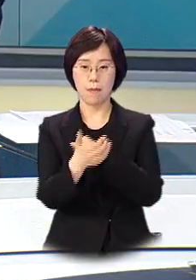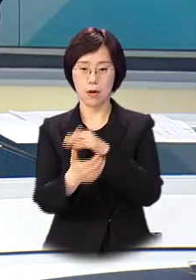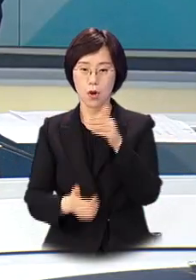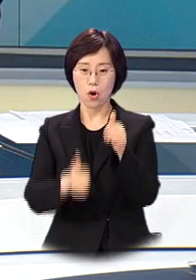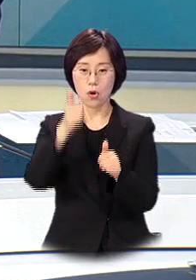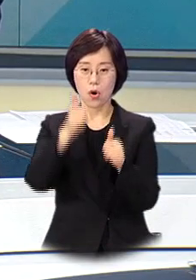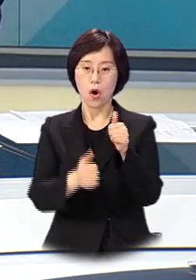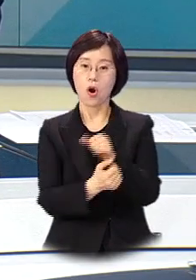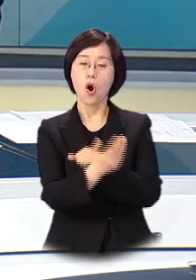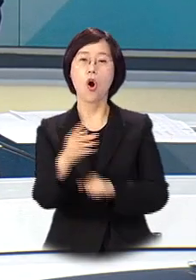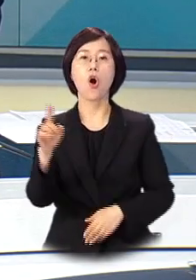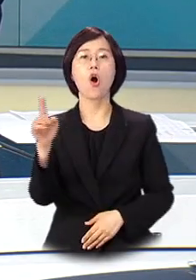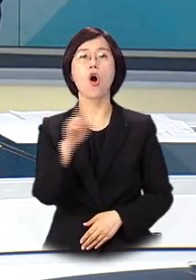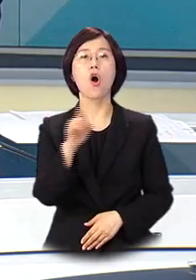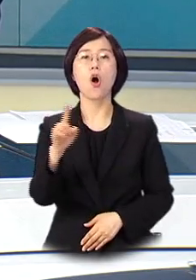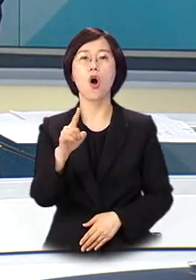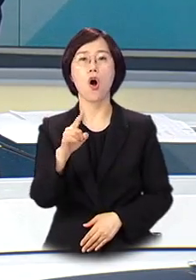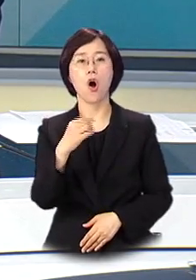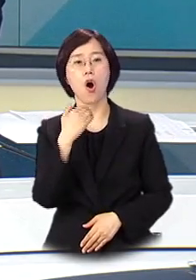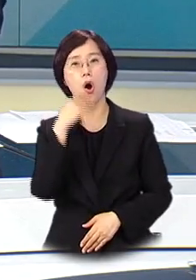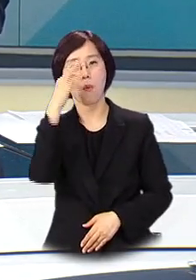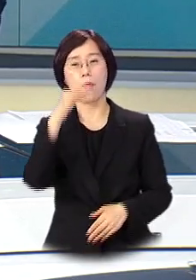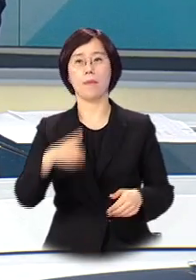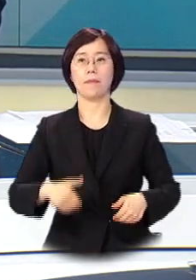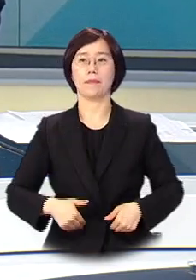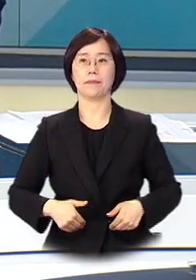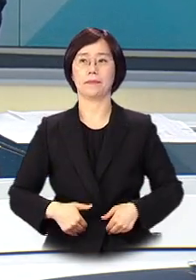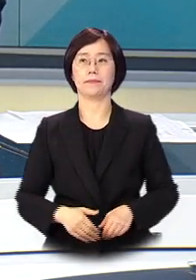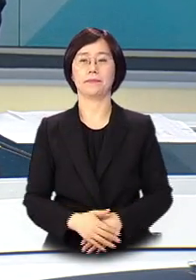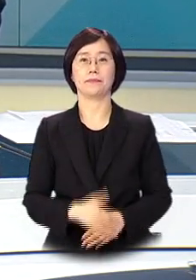어떤 변수로 작용할지는 관전 포인트입니다.